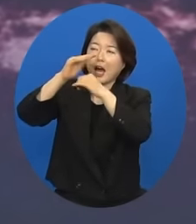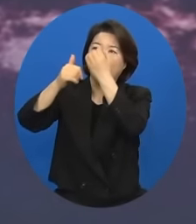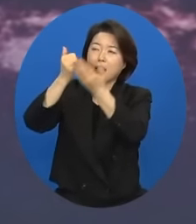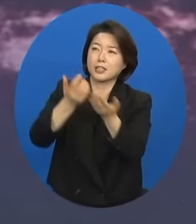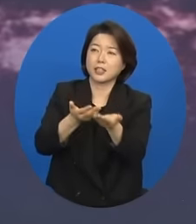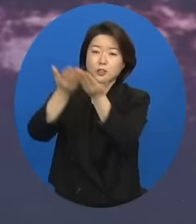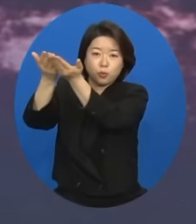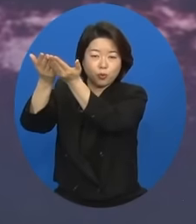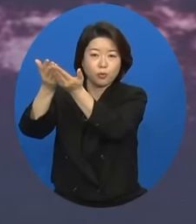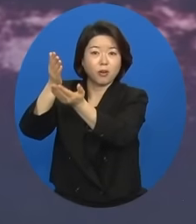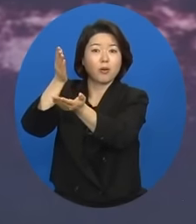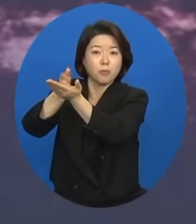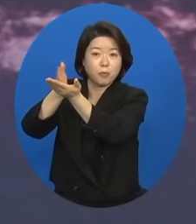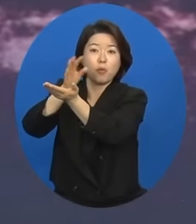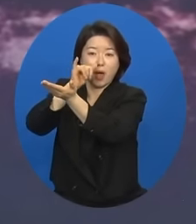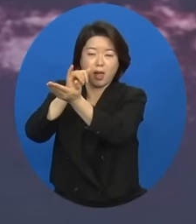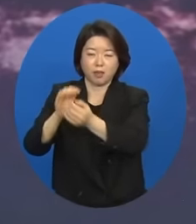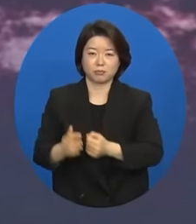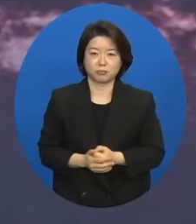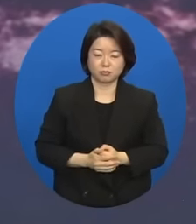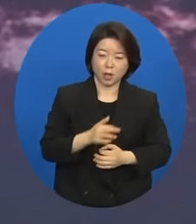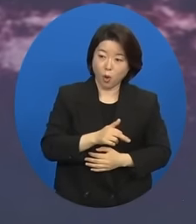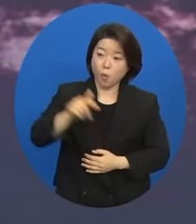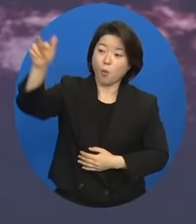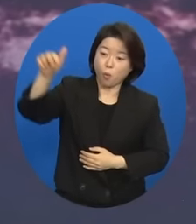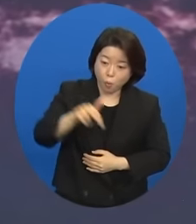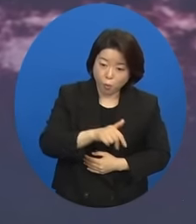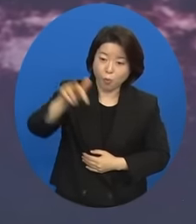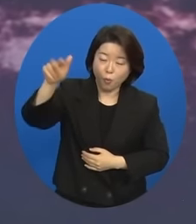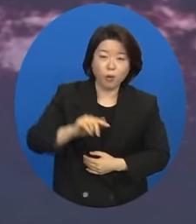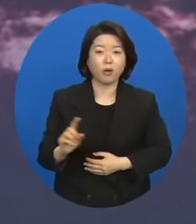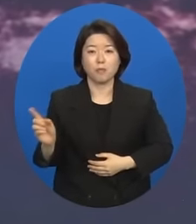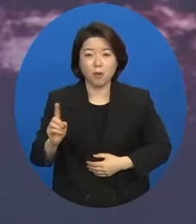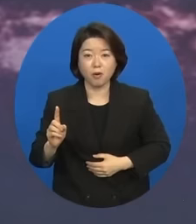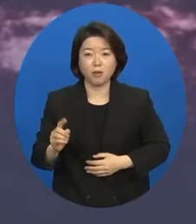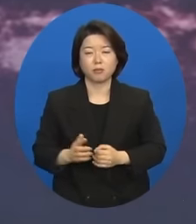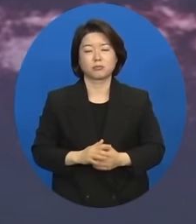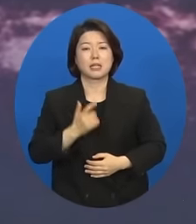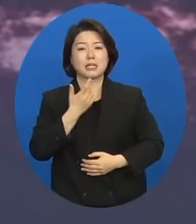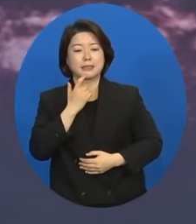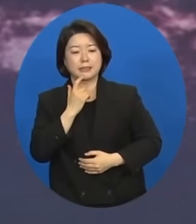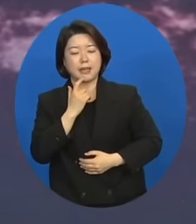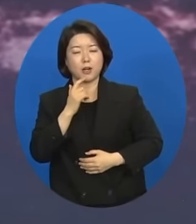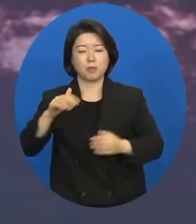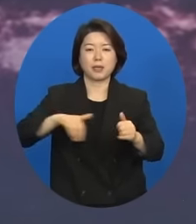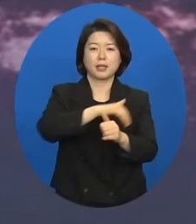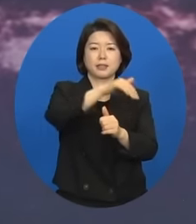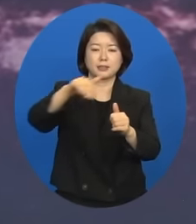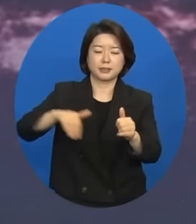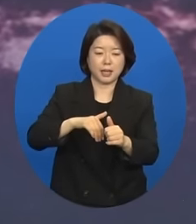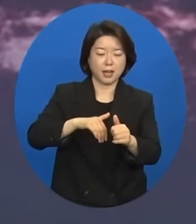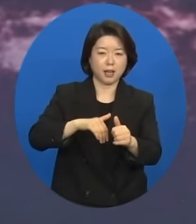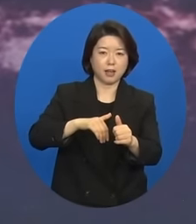지금 그 층계에서 오르락 내리면서 뭘 하고 있었을까요 야곱의 형편을 가지고 하나님께